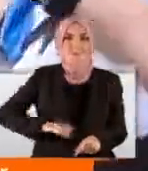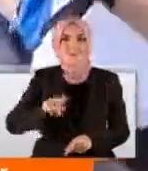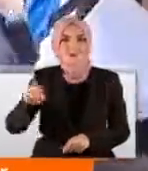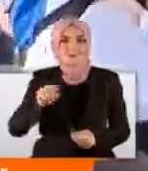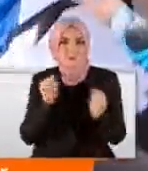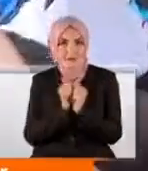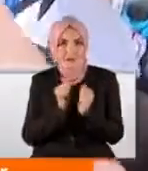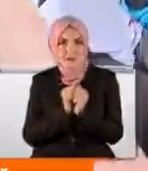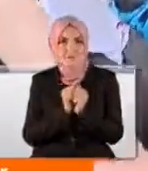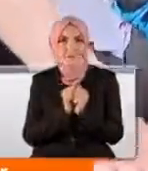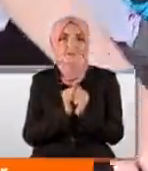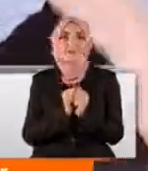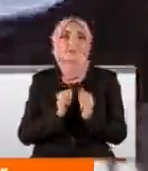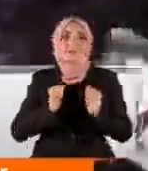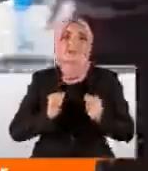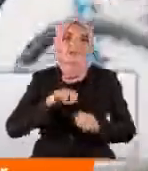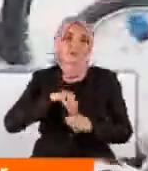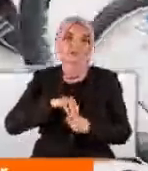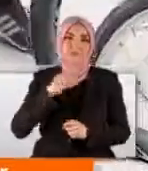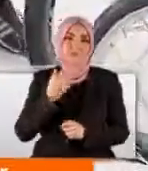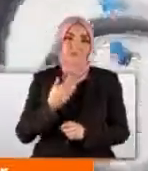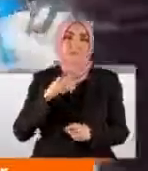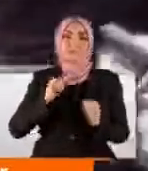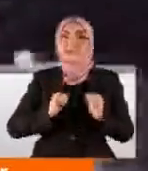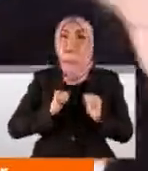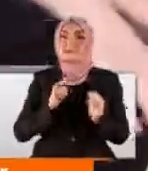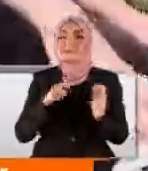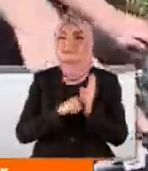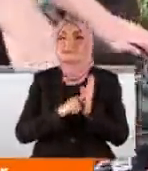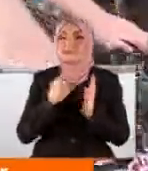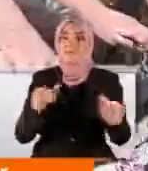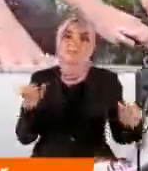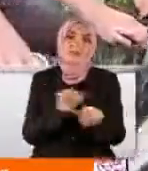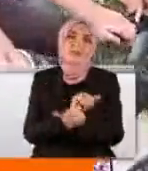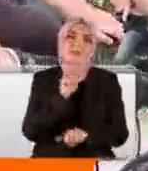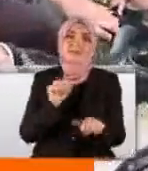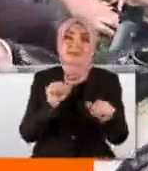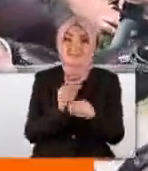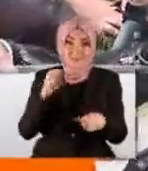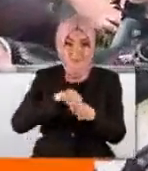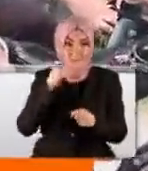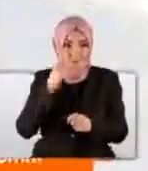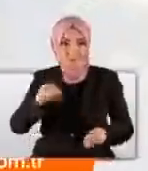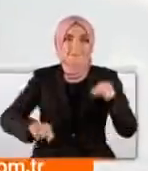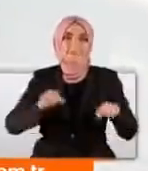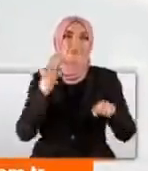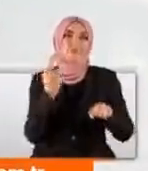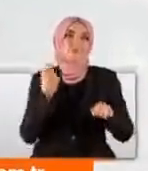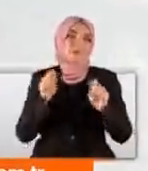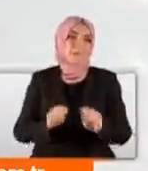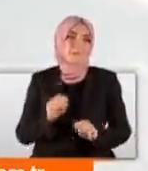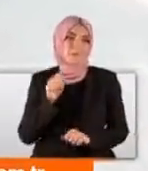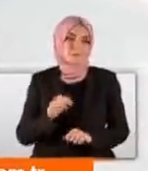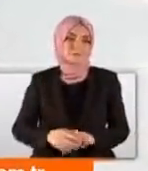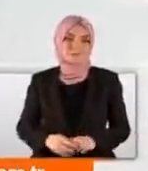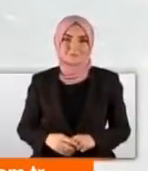Peki dersimizin ismi ne? Dersimiz telafi. Öğrenciler telafi dersi kapsamında bu kez bisiklet turunda. Hiç okula gitmeyeyim